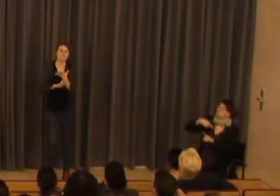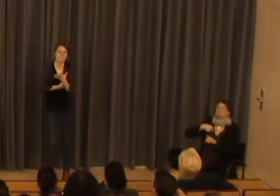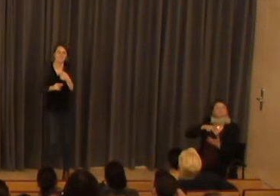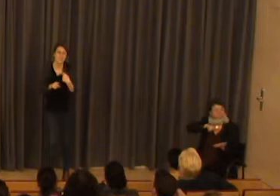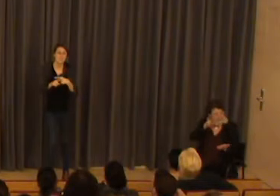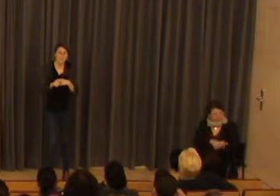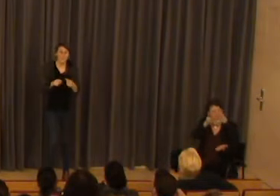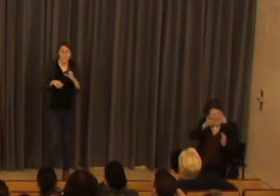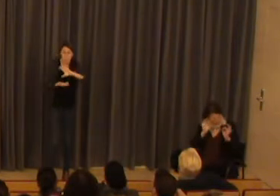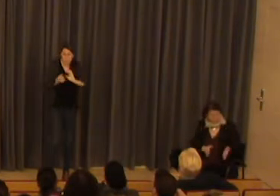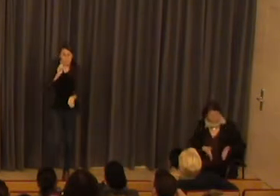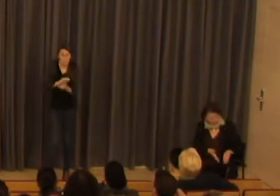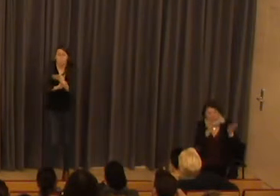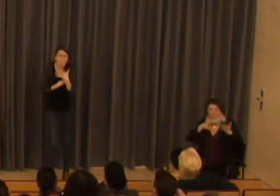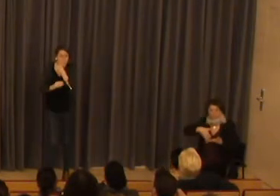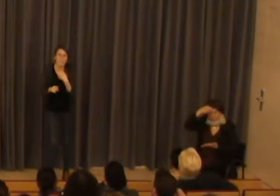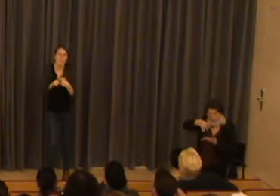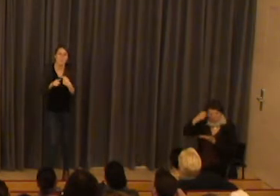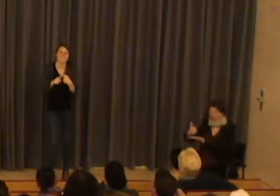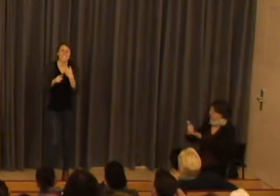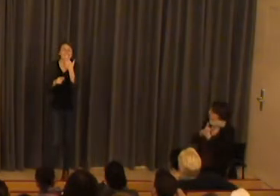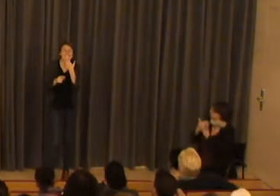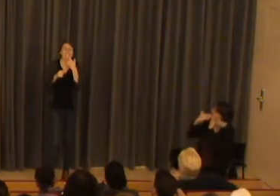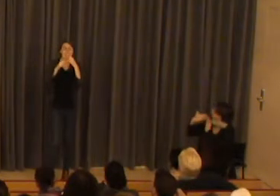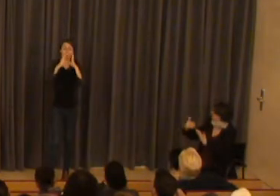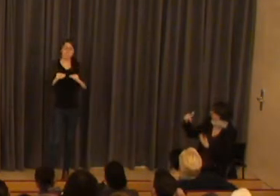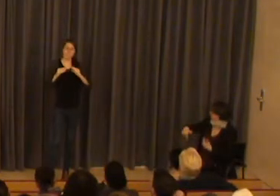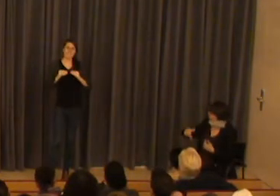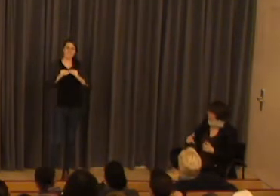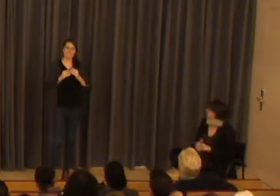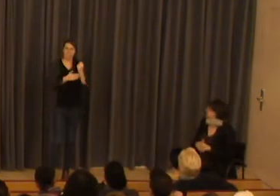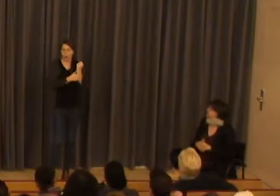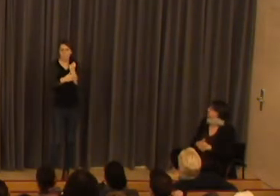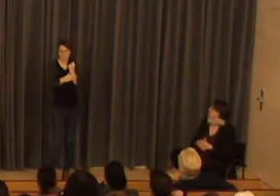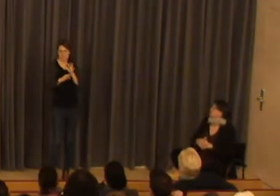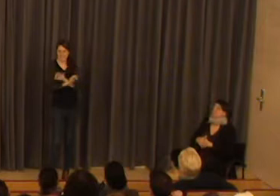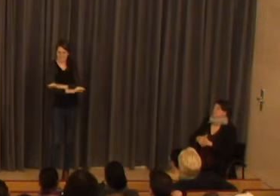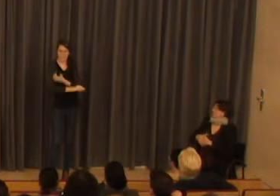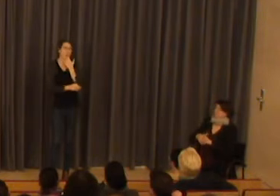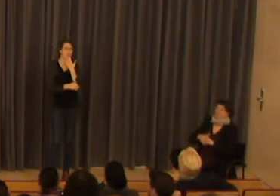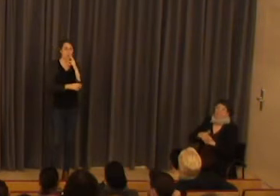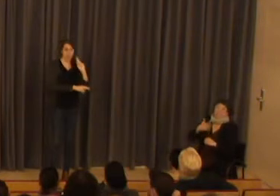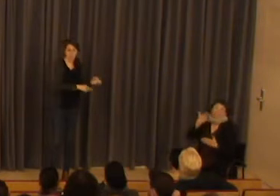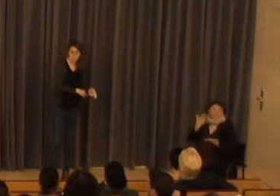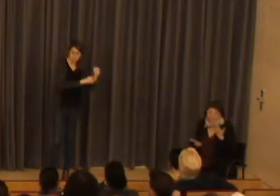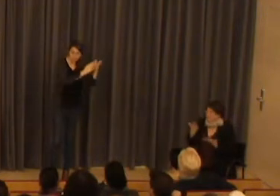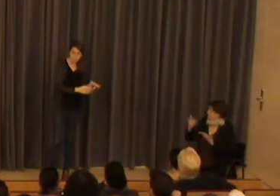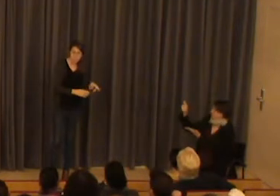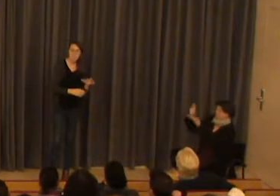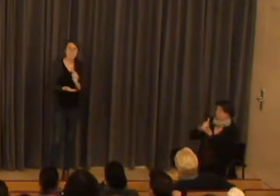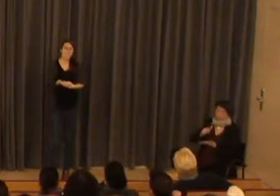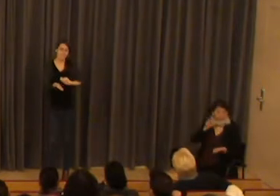ser real si des de la universitat no haguéssim tingut el recolzament que hem tingut a molts nivells diferents, des del rectorat fins a la